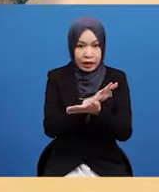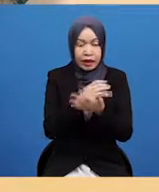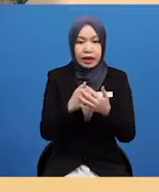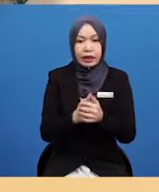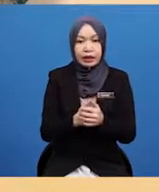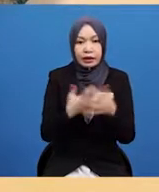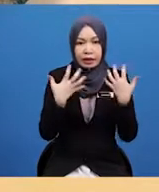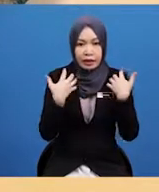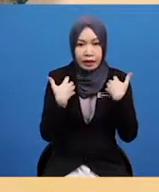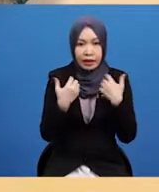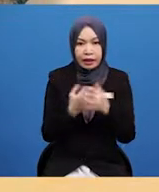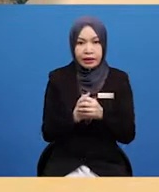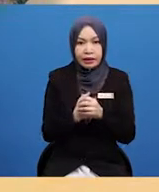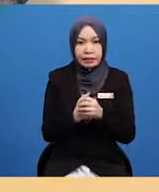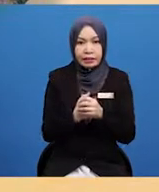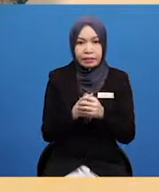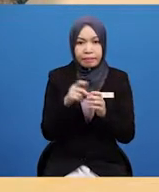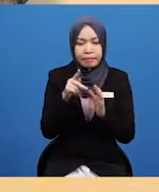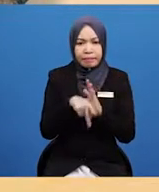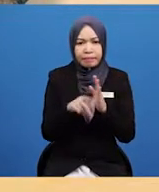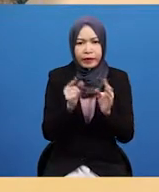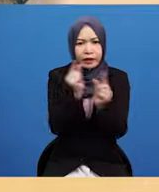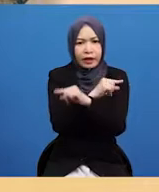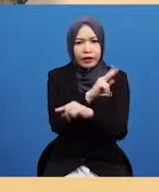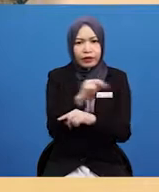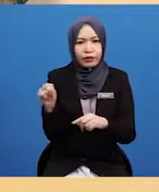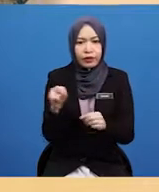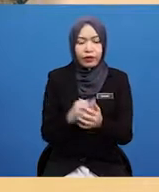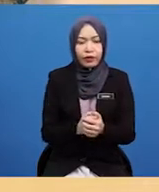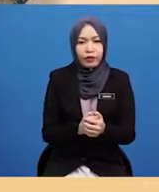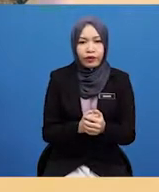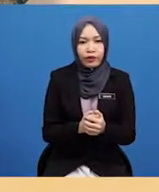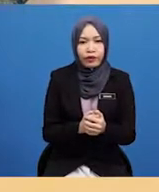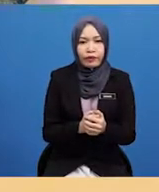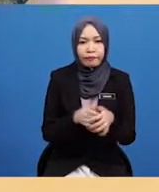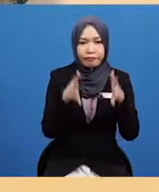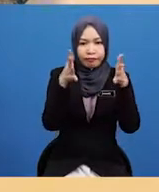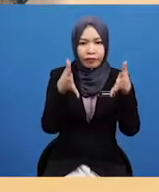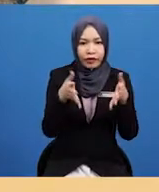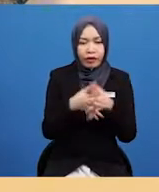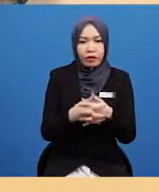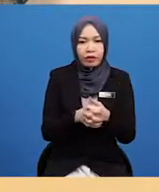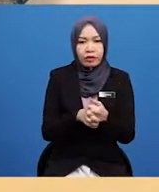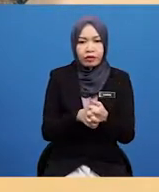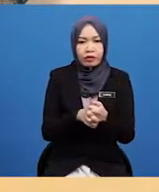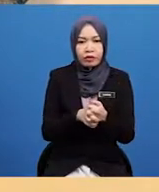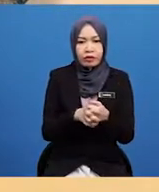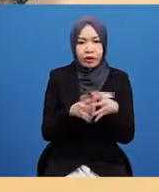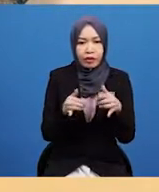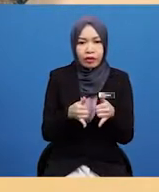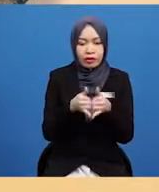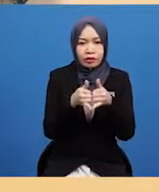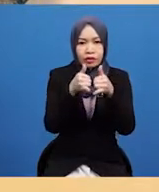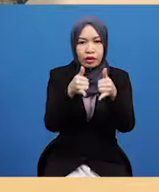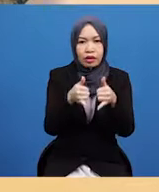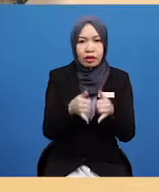kerana Austria-Hungary telah menuduh Serbia menghasut rakyat Austria yang berketurunan Serb